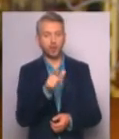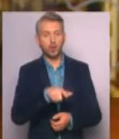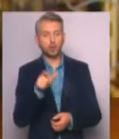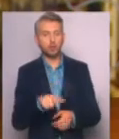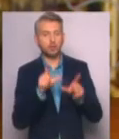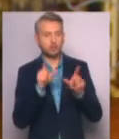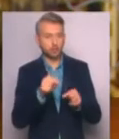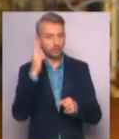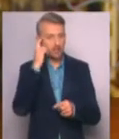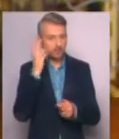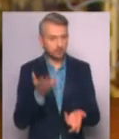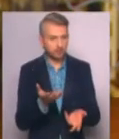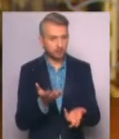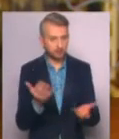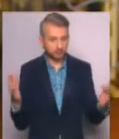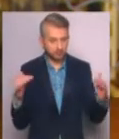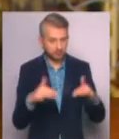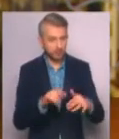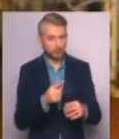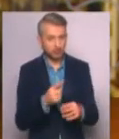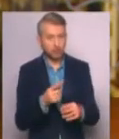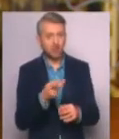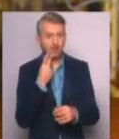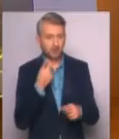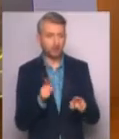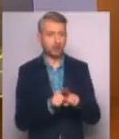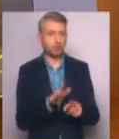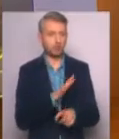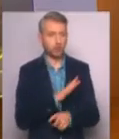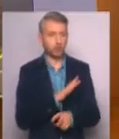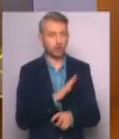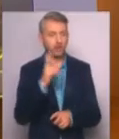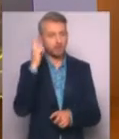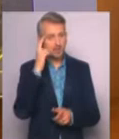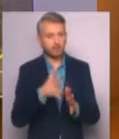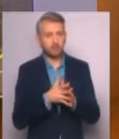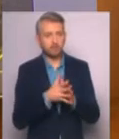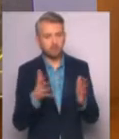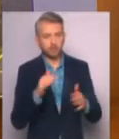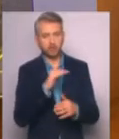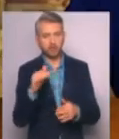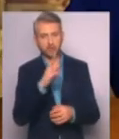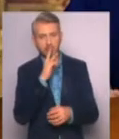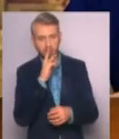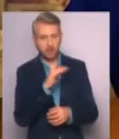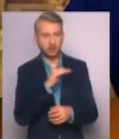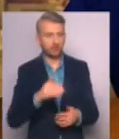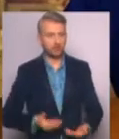до Києва? Ми з вами розуміємо. Тому що завжди так було. В Києві більше рівень зарплати, рівень